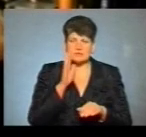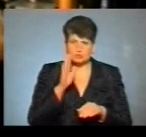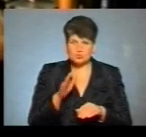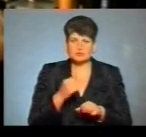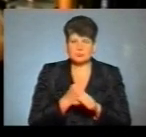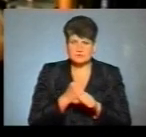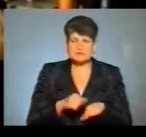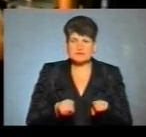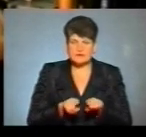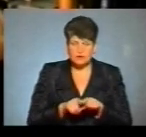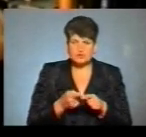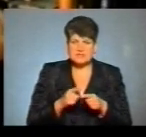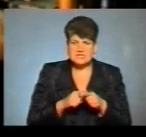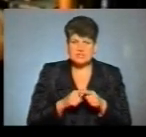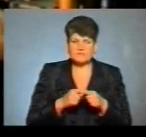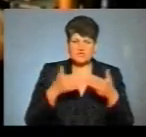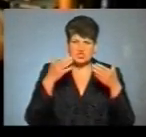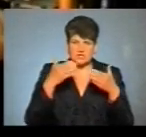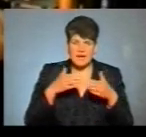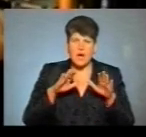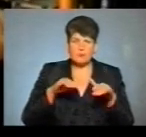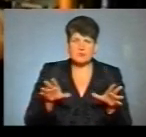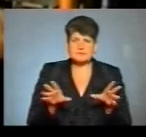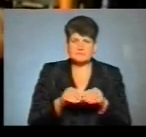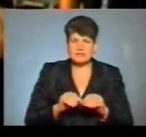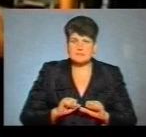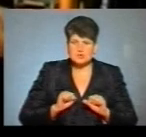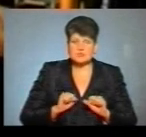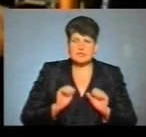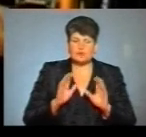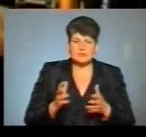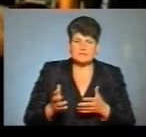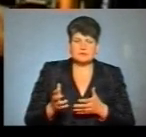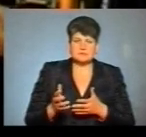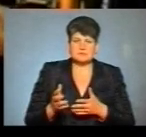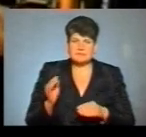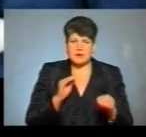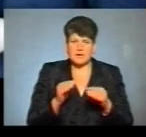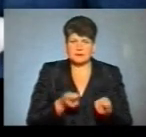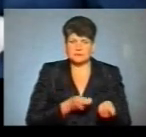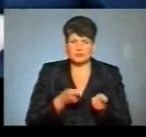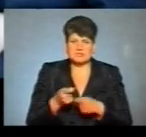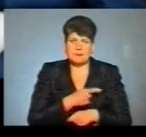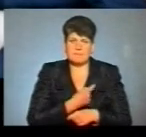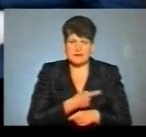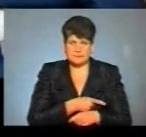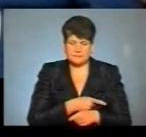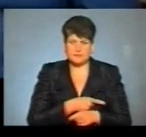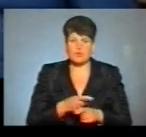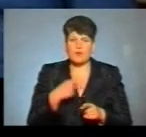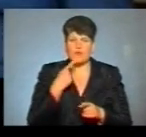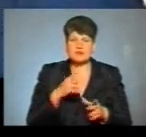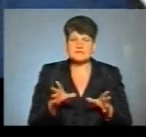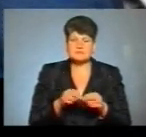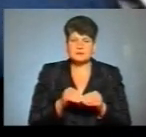друкувати також такі щитки, і потім ми спільними зусиллями їх будемо збирати і доставляти медикам. За словами співзасновника